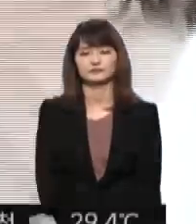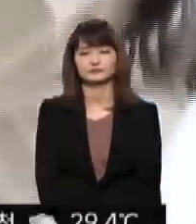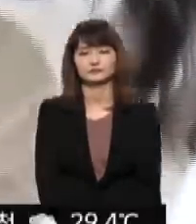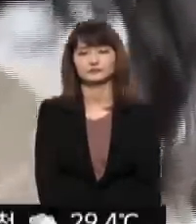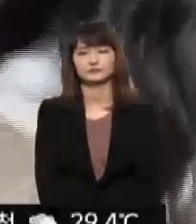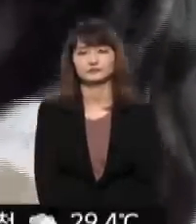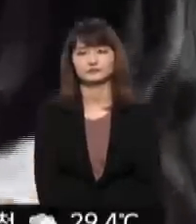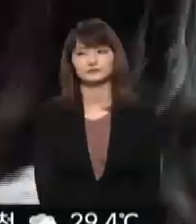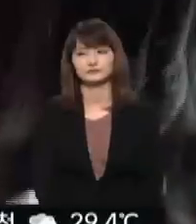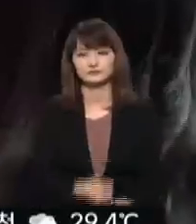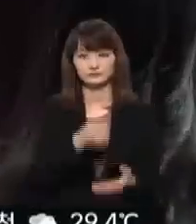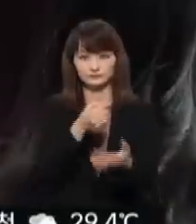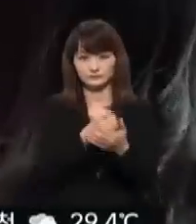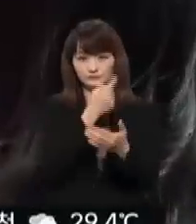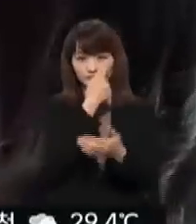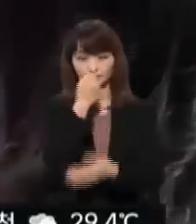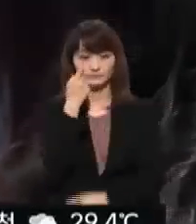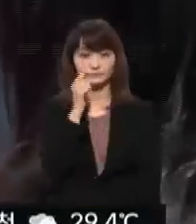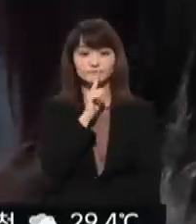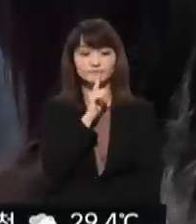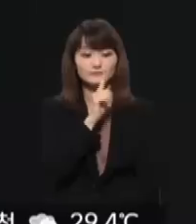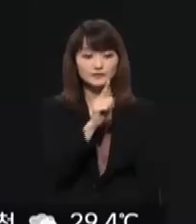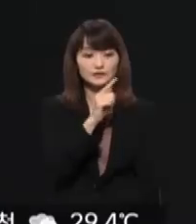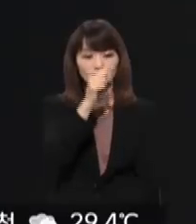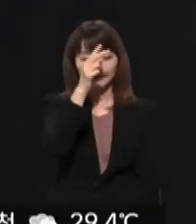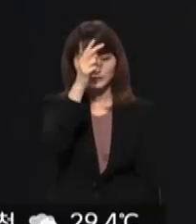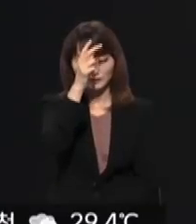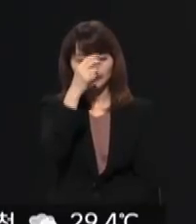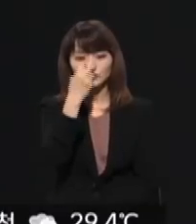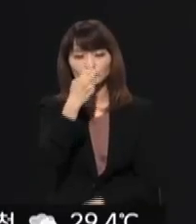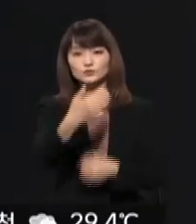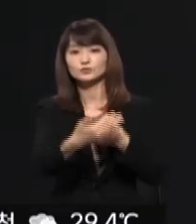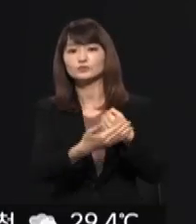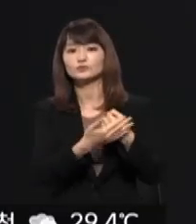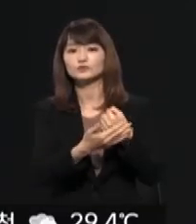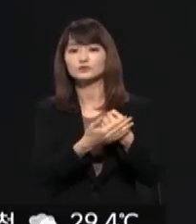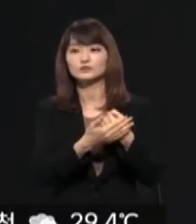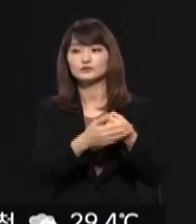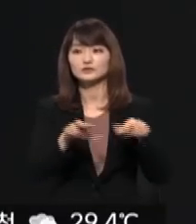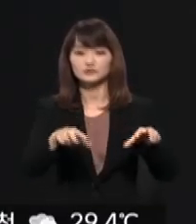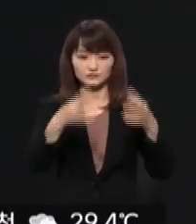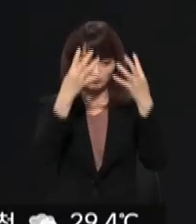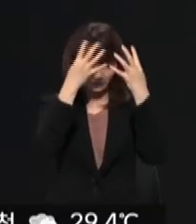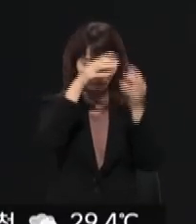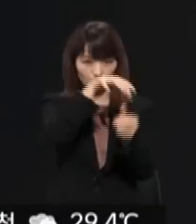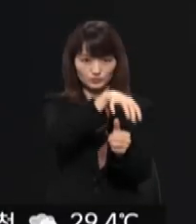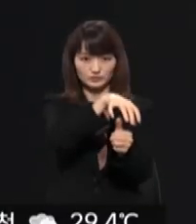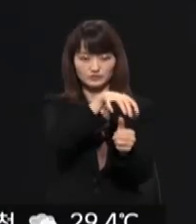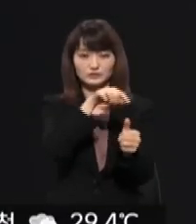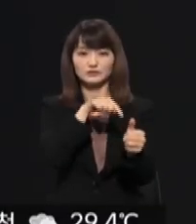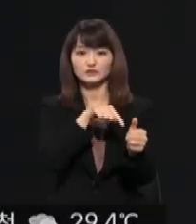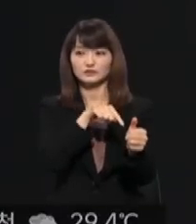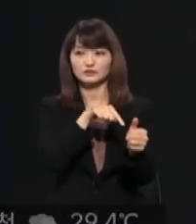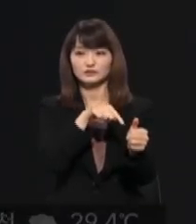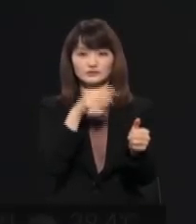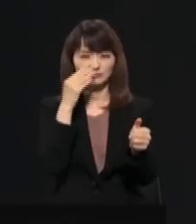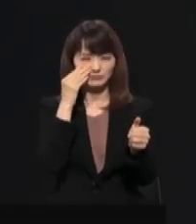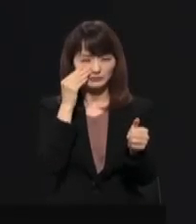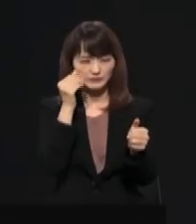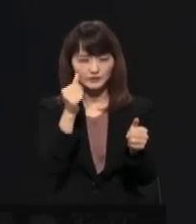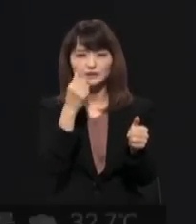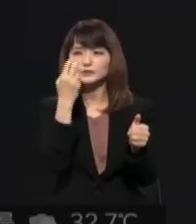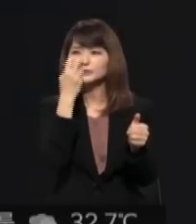결정적인 증언을 해야 할 스타의 도움을 줘야 할 분이 지금 감옥에 계시잖아요 그래서 원활하게